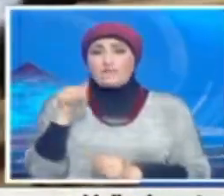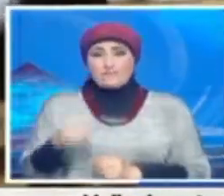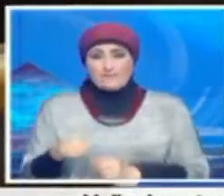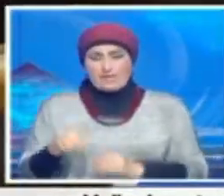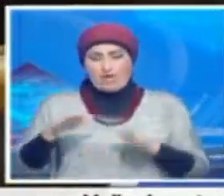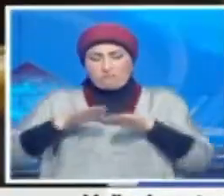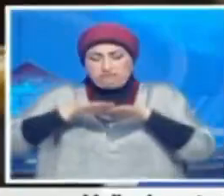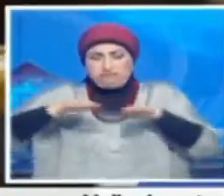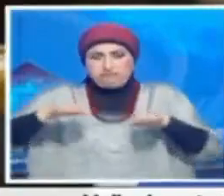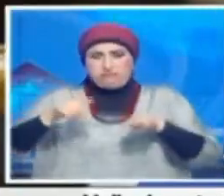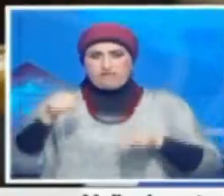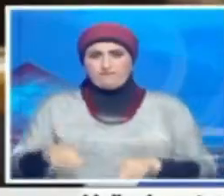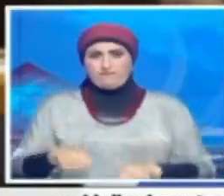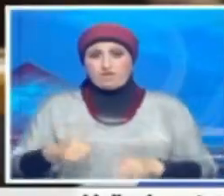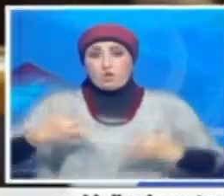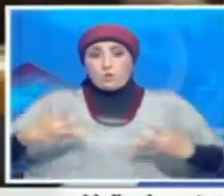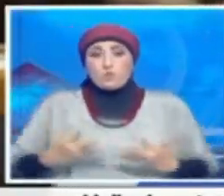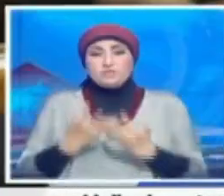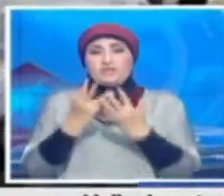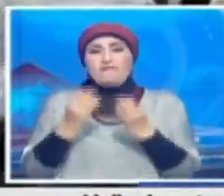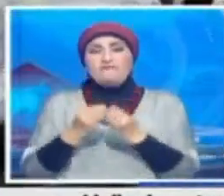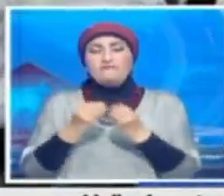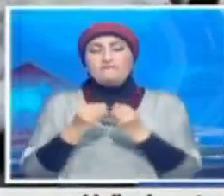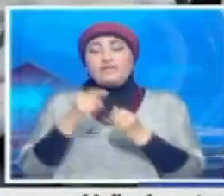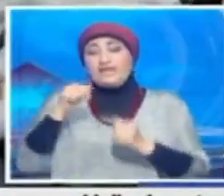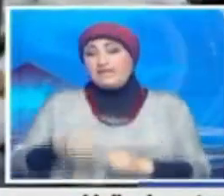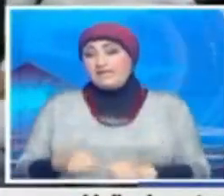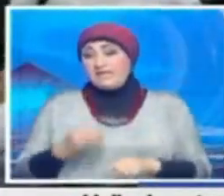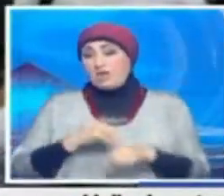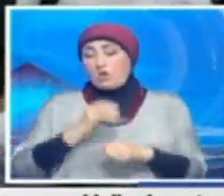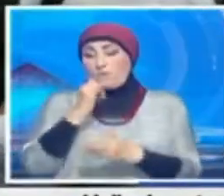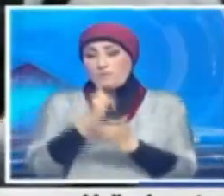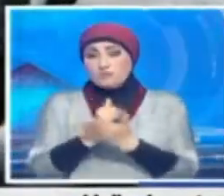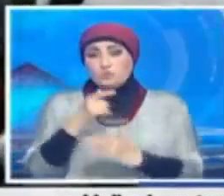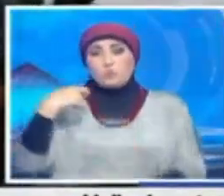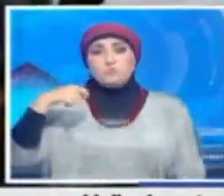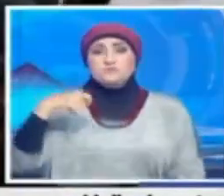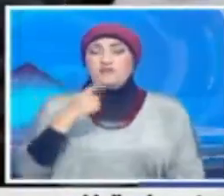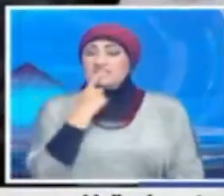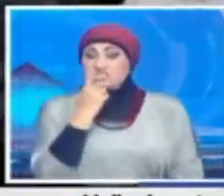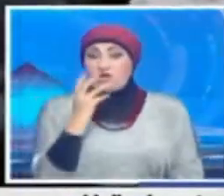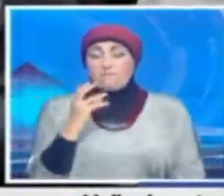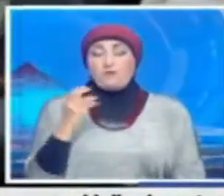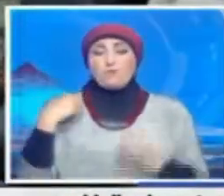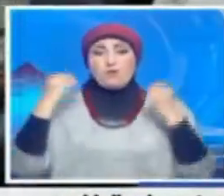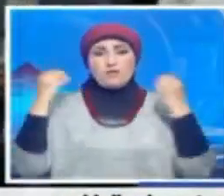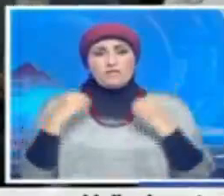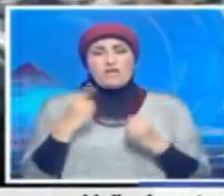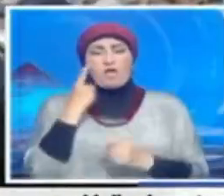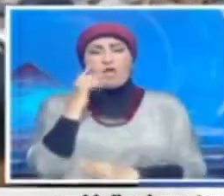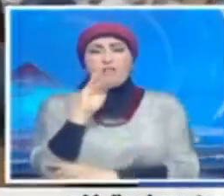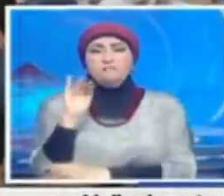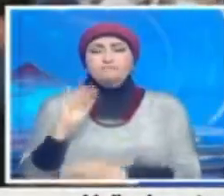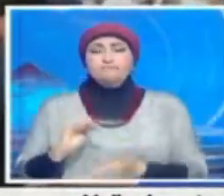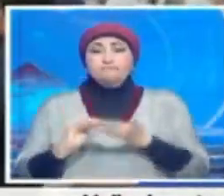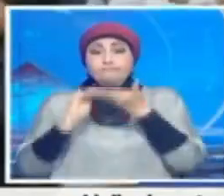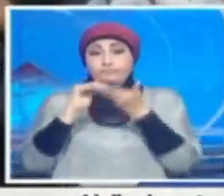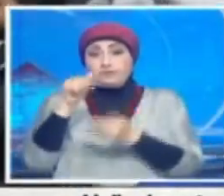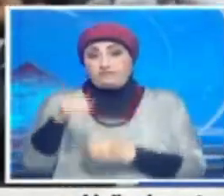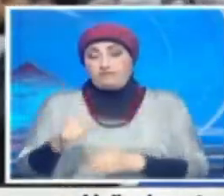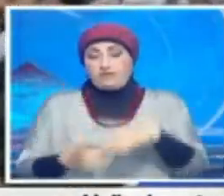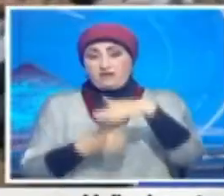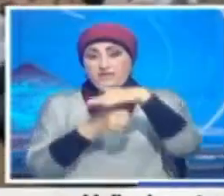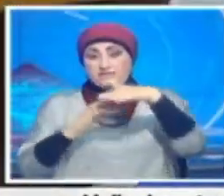الانحياز وتفعيل تعاون الجنوب جنوب، والذي تنظمه وزارة الشباب برعاية رئيس الجمهورية. هؤلاء